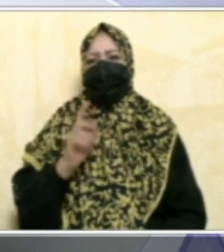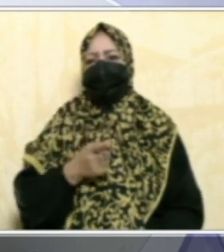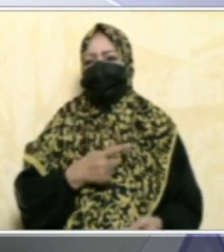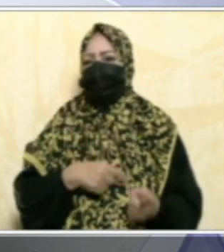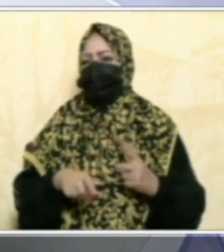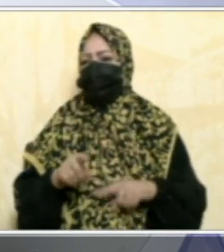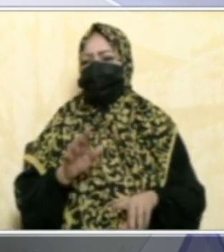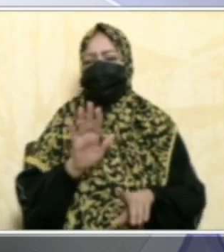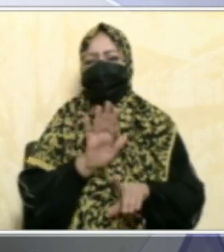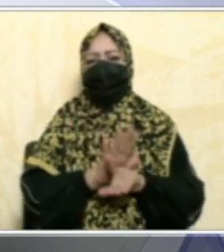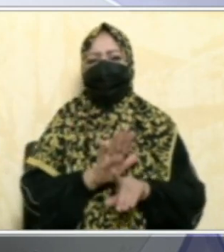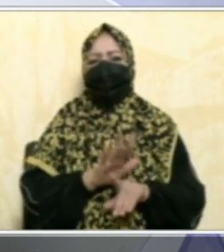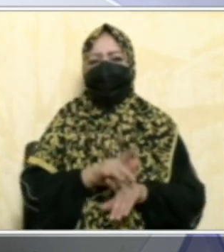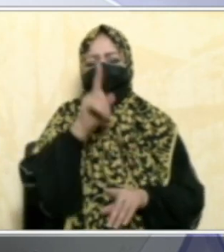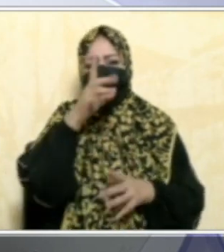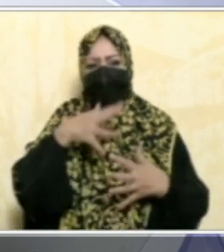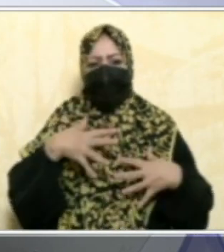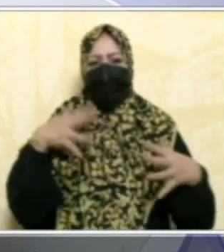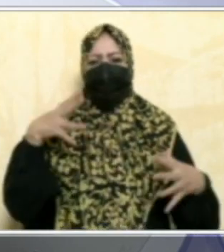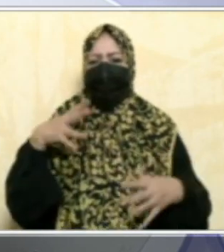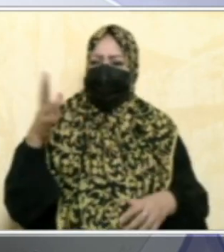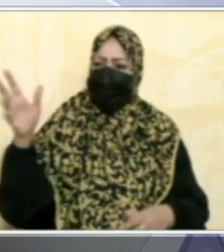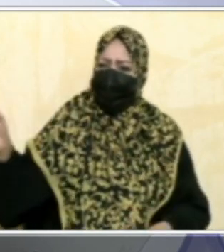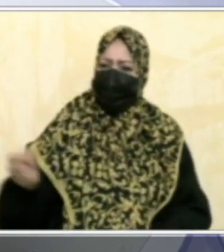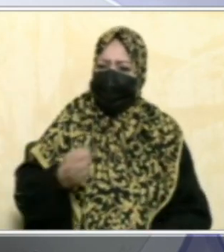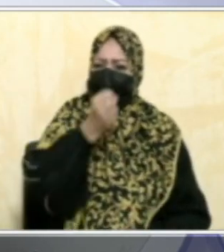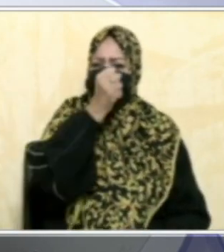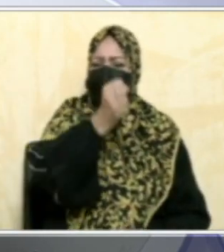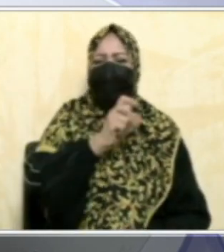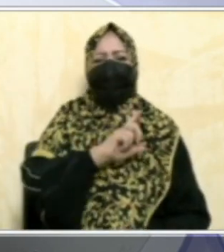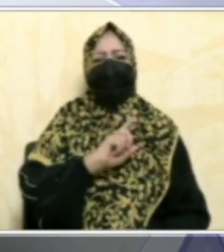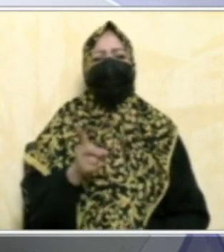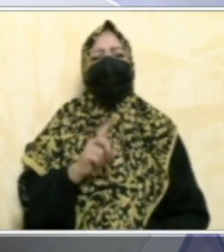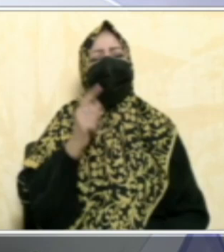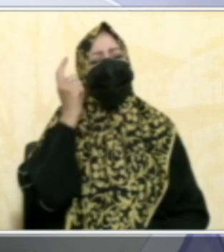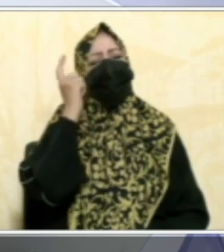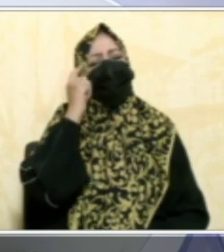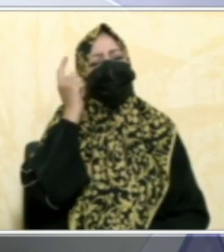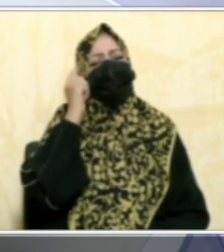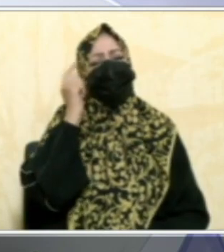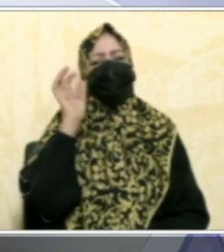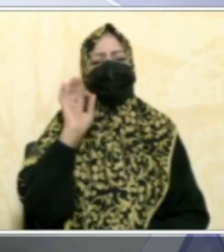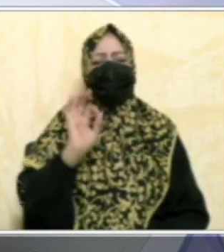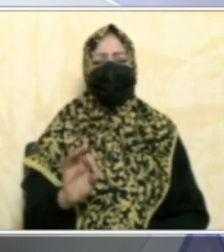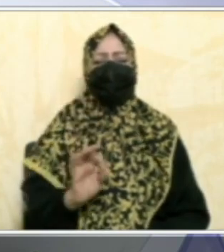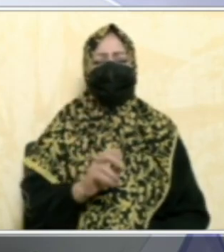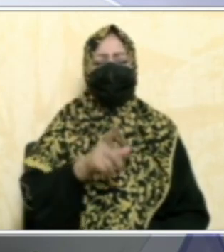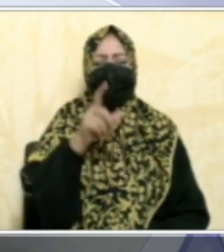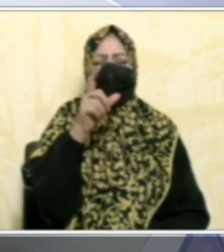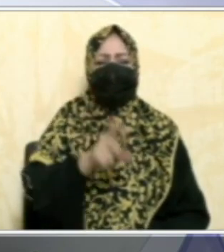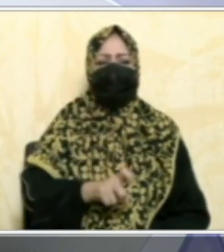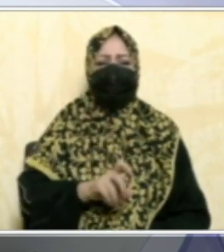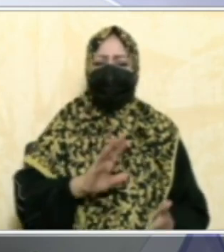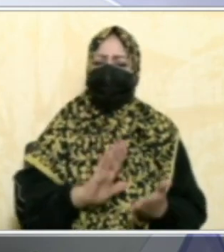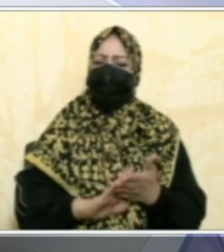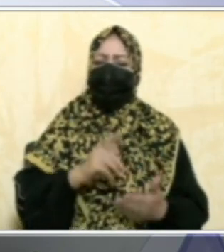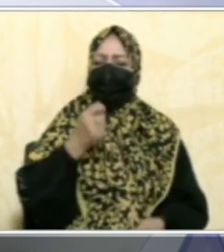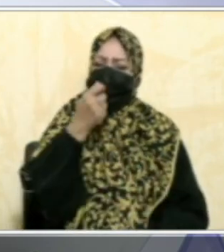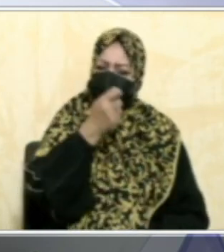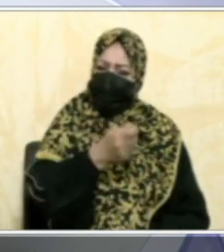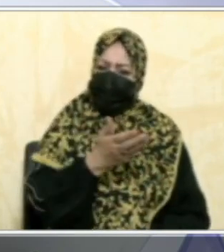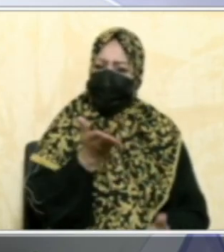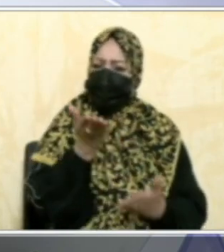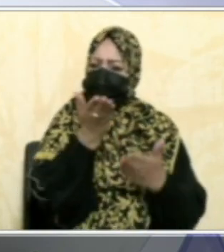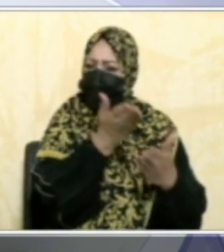وسعها. فإذا استطاع الشخص أن يعني يعينهم بماله يجب عليه ذلك، وإذا استطاع